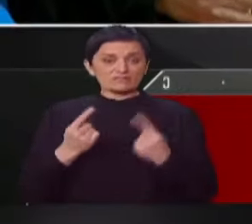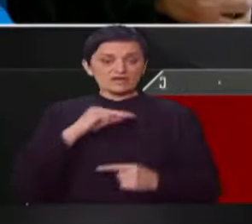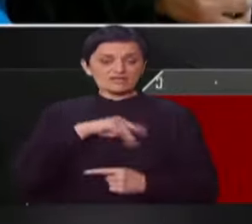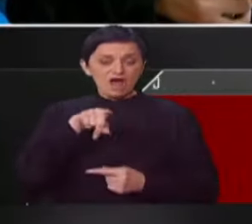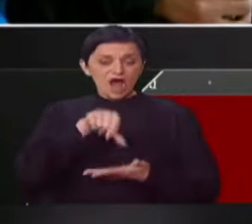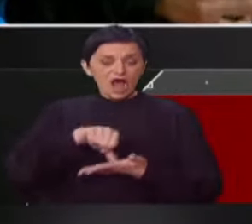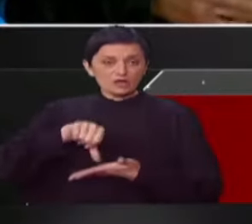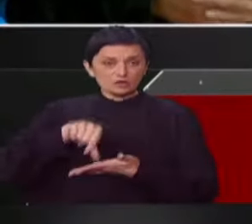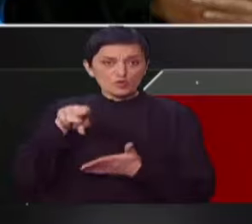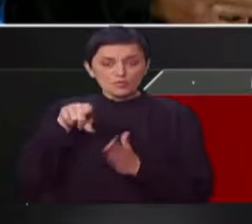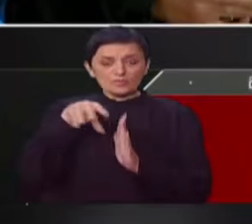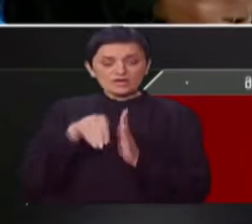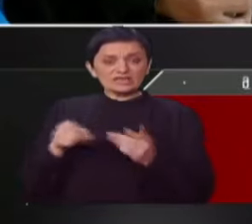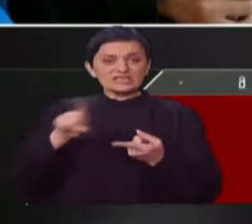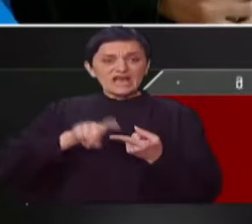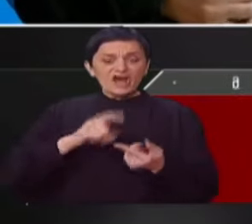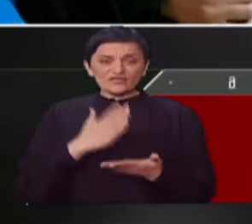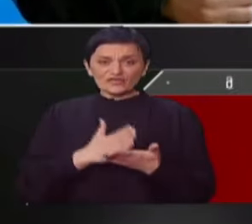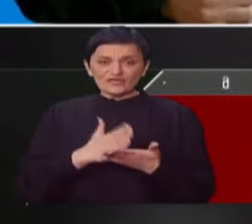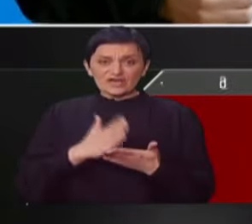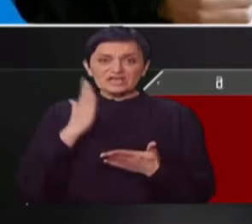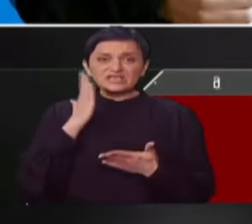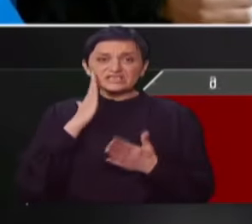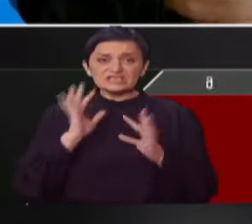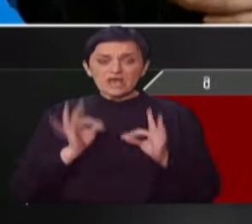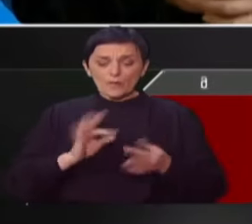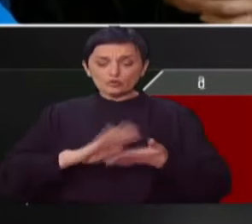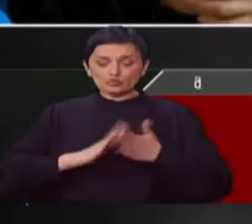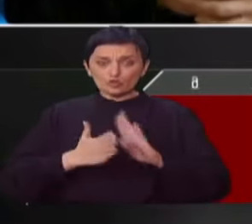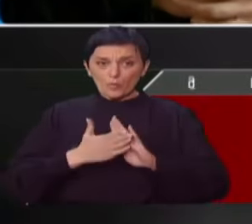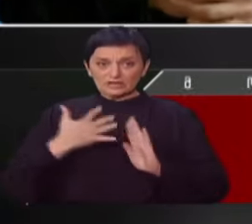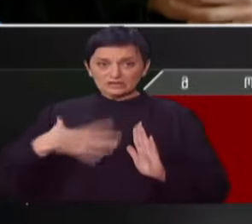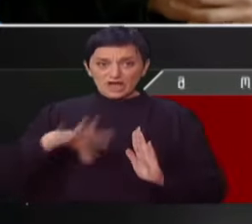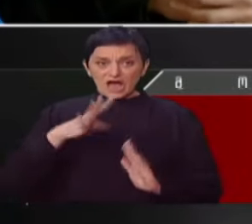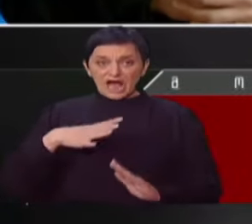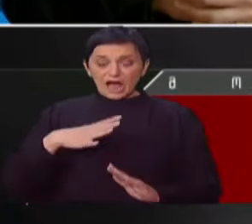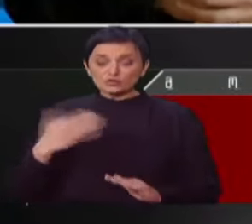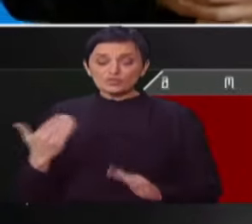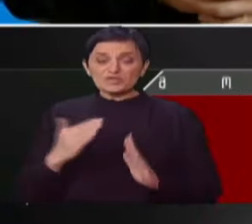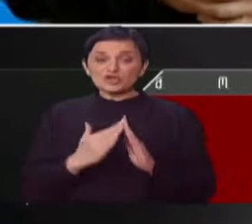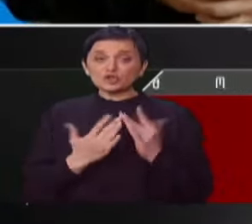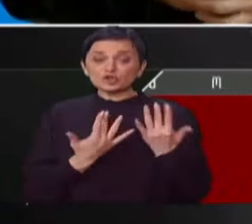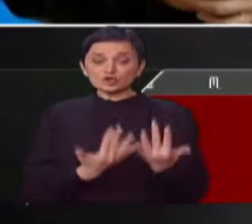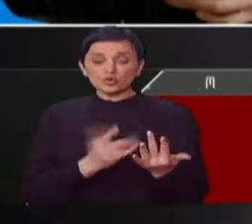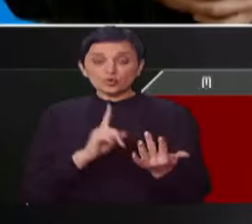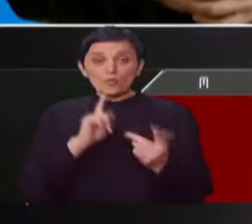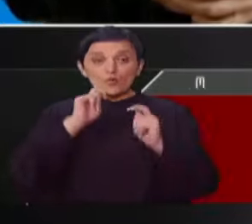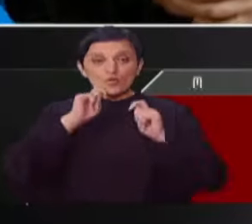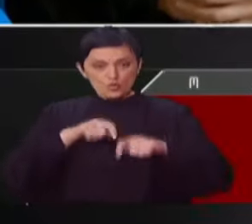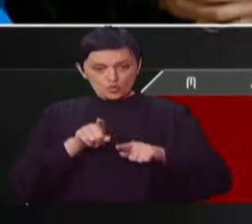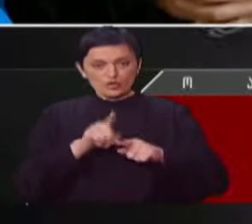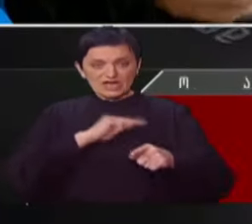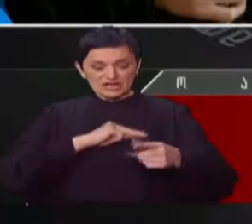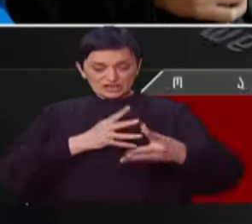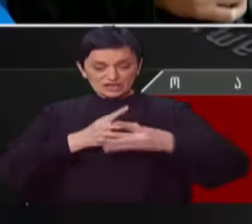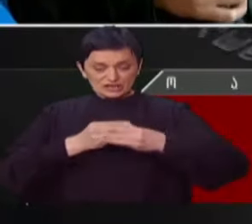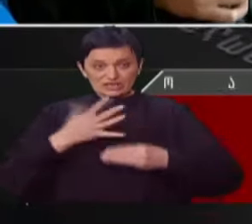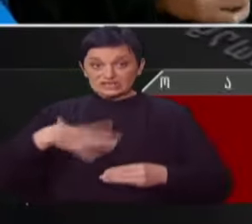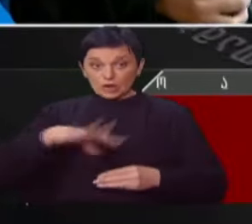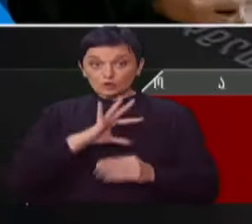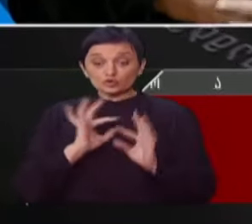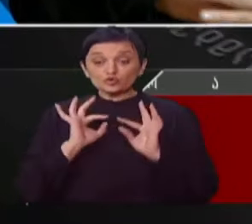მათ შორის მათთან დაკავშირებით არის სამართლებრივი მდგომარეობა საქართველოში. ქართული მხარე ითხოვს, რომ უკრაინამაც ითანამშრომლოს საქართველოსთან,